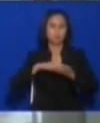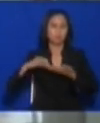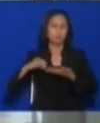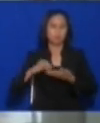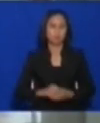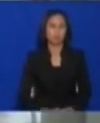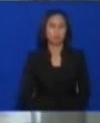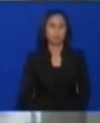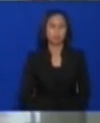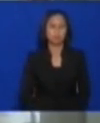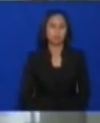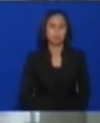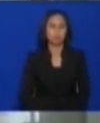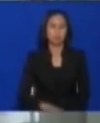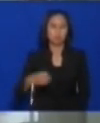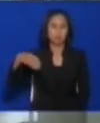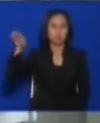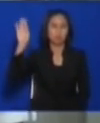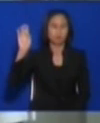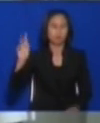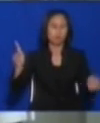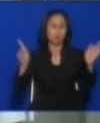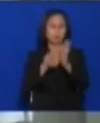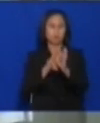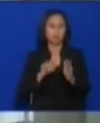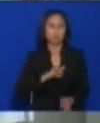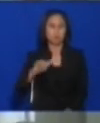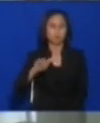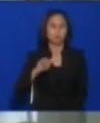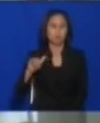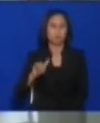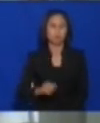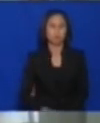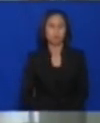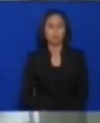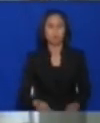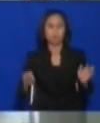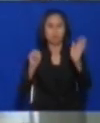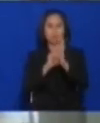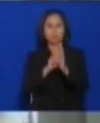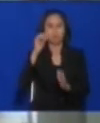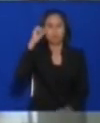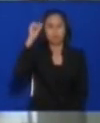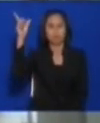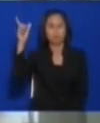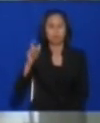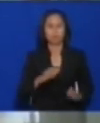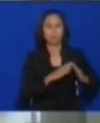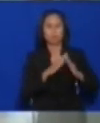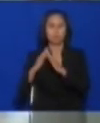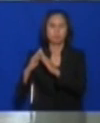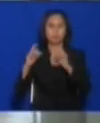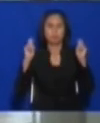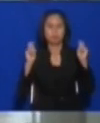hai hidup kebersamaan dalam semangat gotong royong untuk membangun kota Tegal secara bersama-sama dengan masyarakat kota Tegal